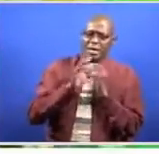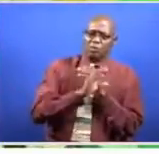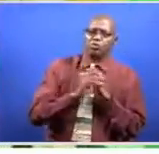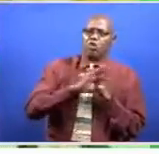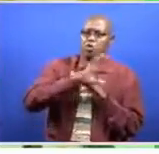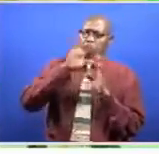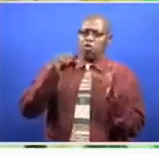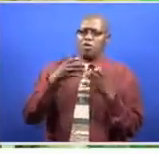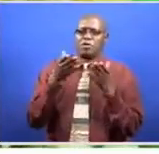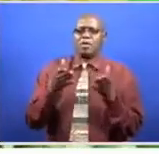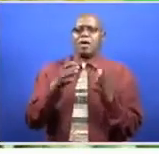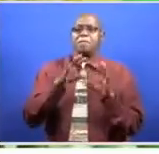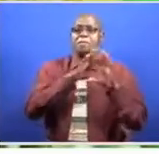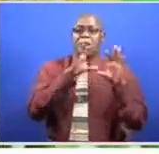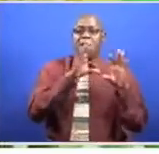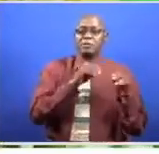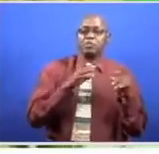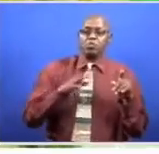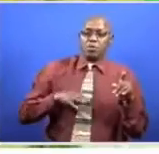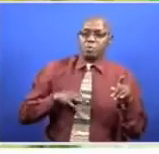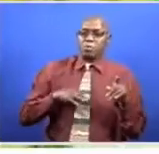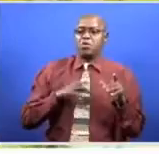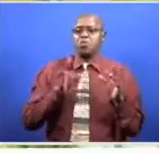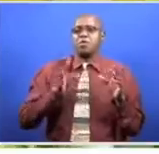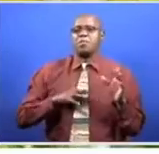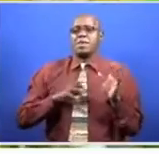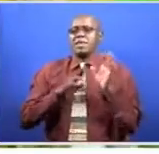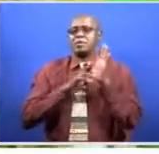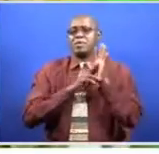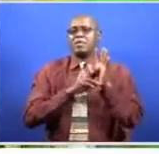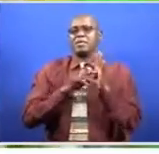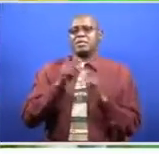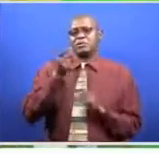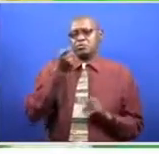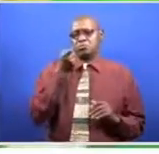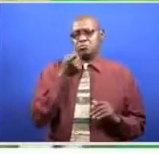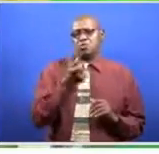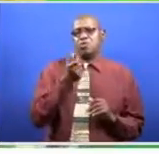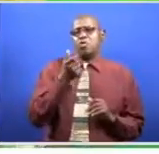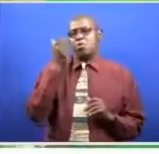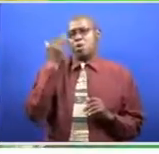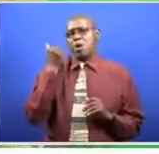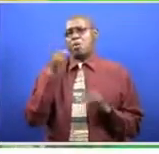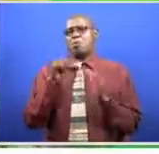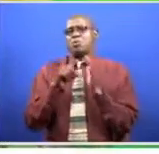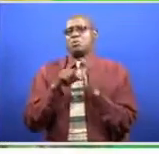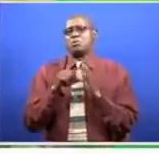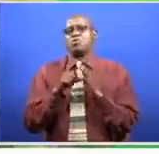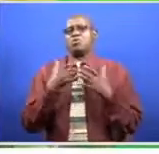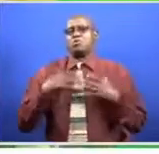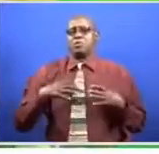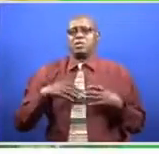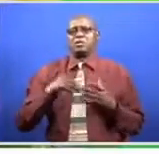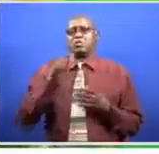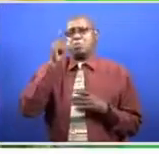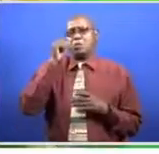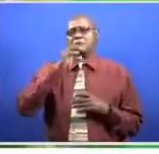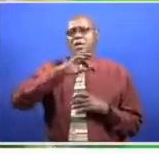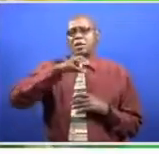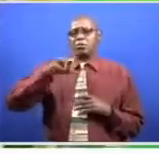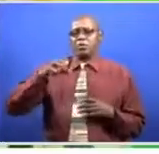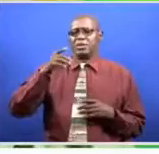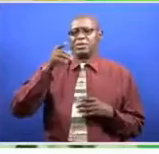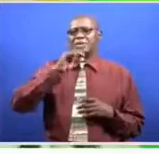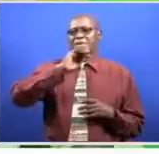sababu budget ya kina mama ya women representative ni finyo sana kulingana na shida na population ya Mombasa County, because it's a